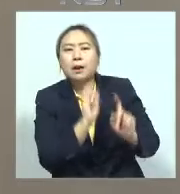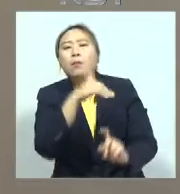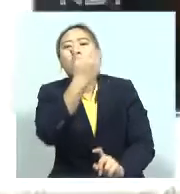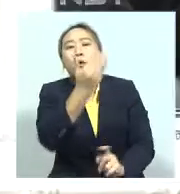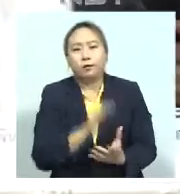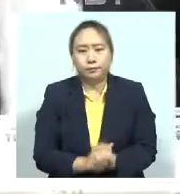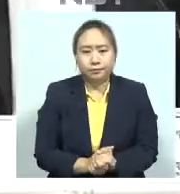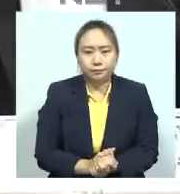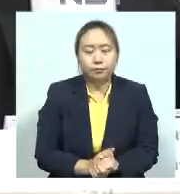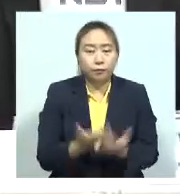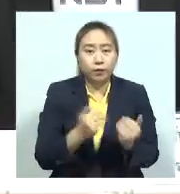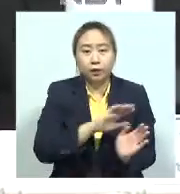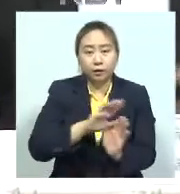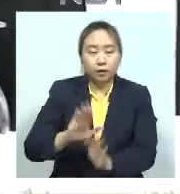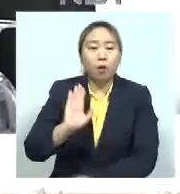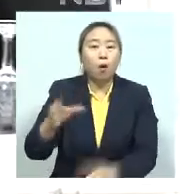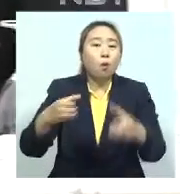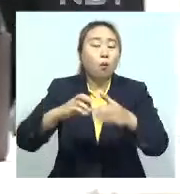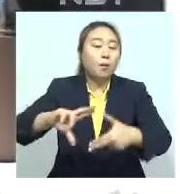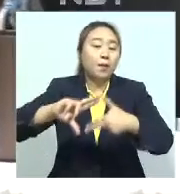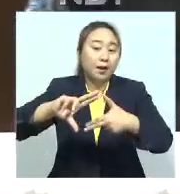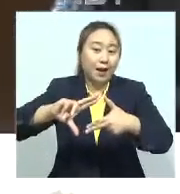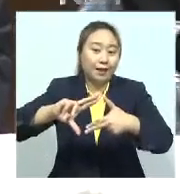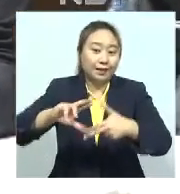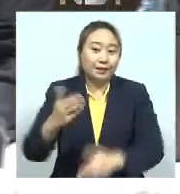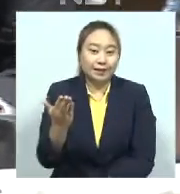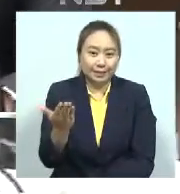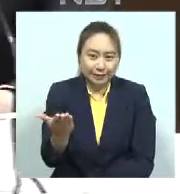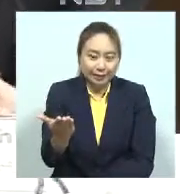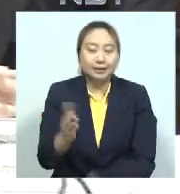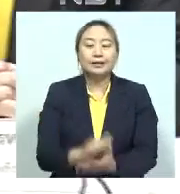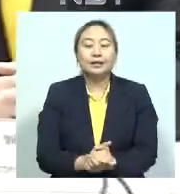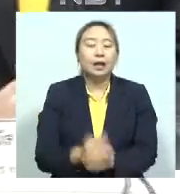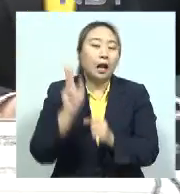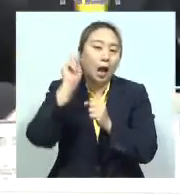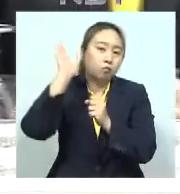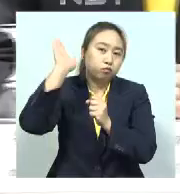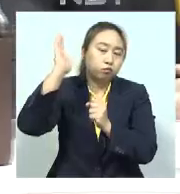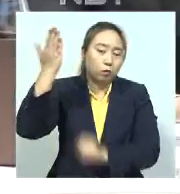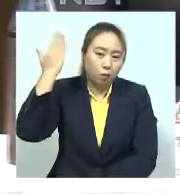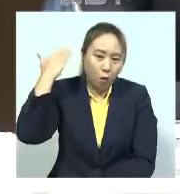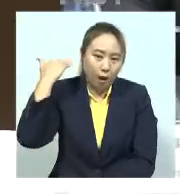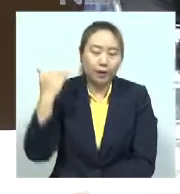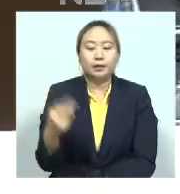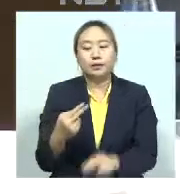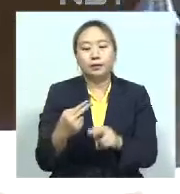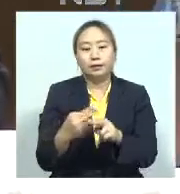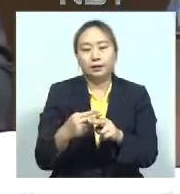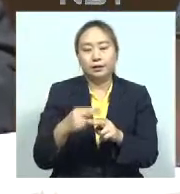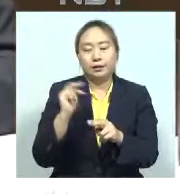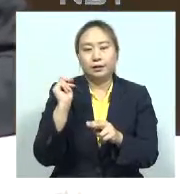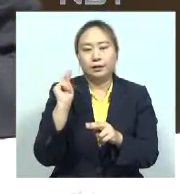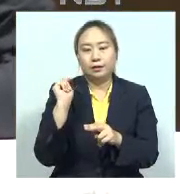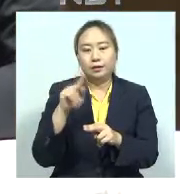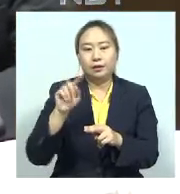ดูความเคลื่อนไหวของพรรคพลังประชารัฐเองครับท่านนี้เลยนะฮะนั่งกลางโต๊ะนี่เลยนะครับแถลงข่าวเมื่อวานนี้ร้อยเอกธรรมนัสพรหมเผ่าส.